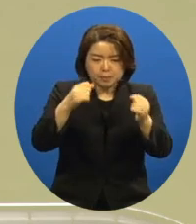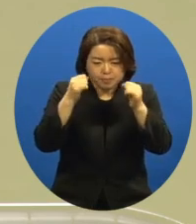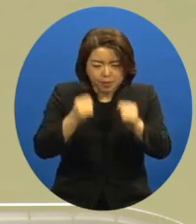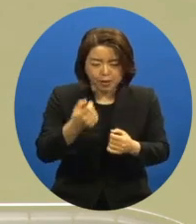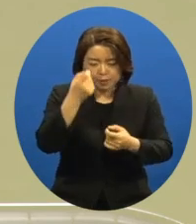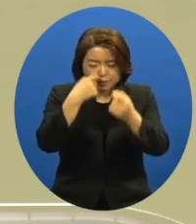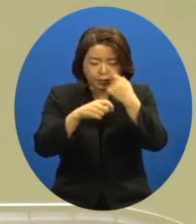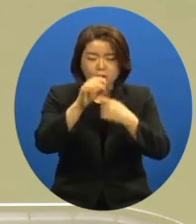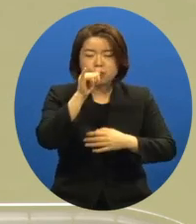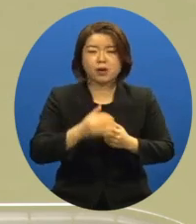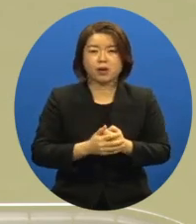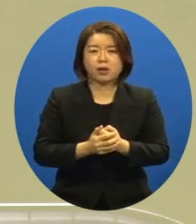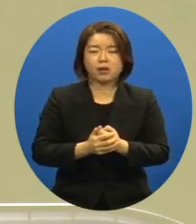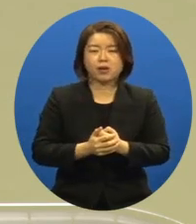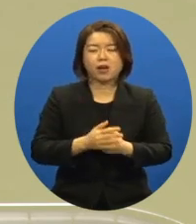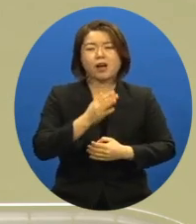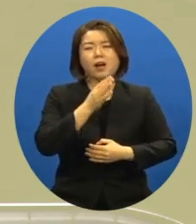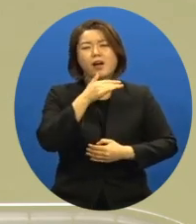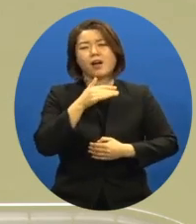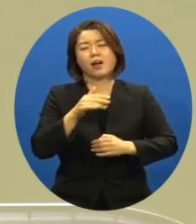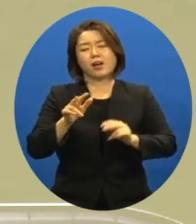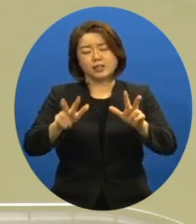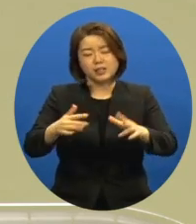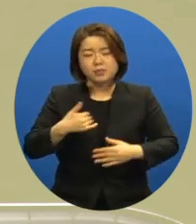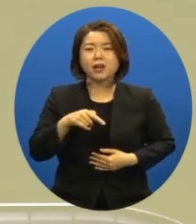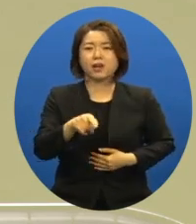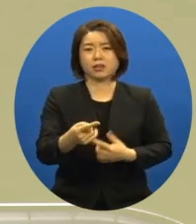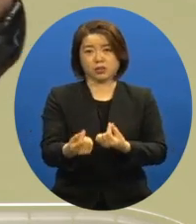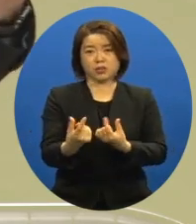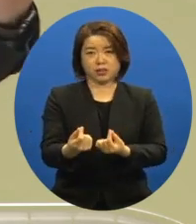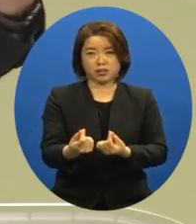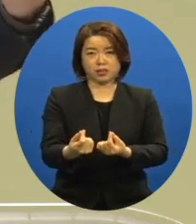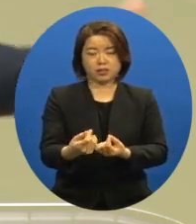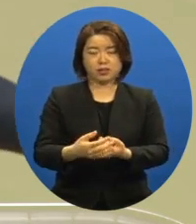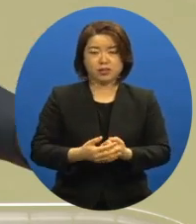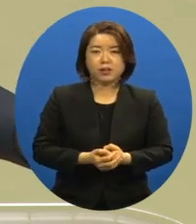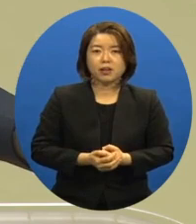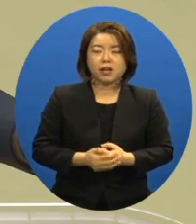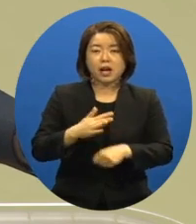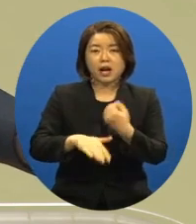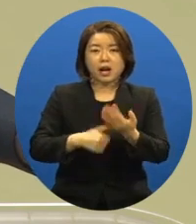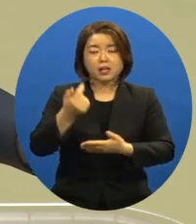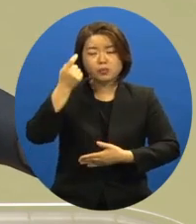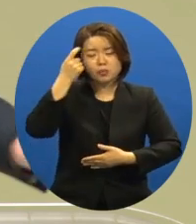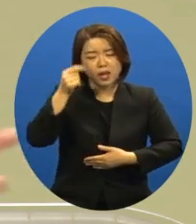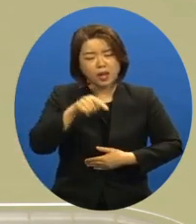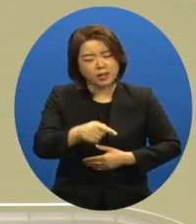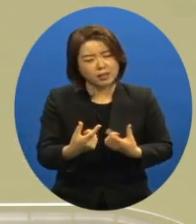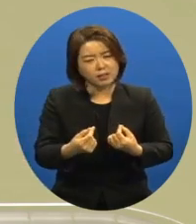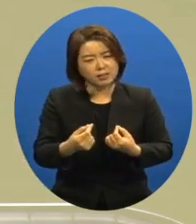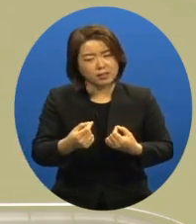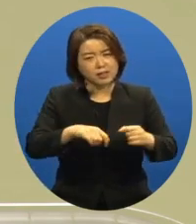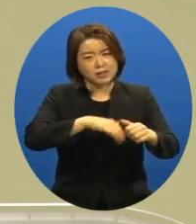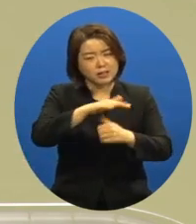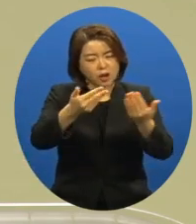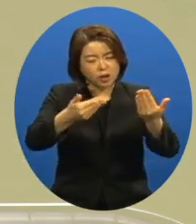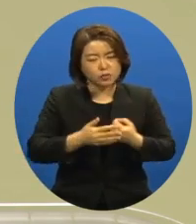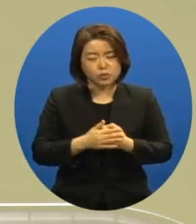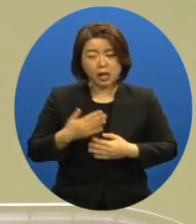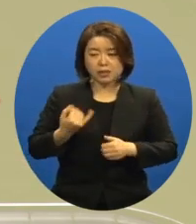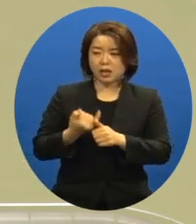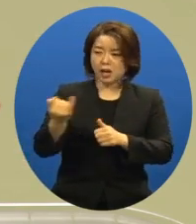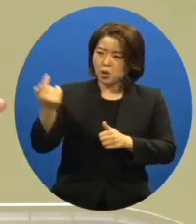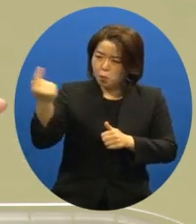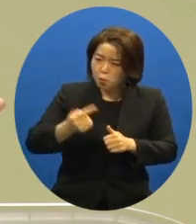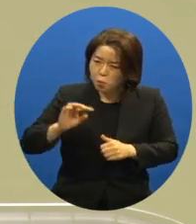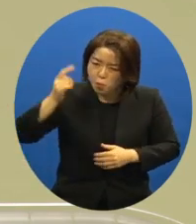지금 내가 그렇게 해야 되는 거구나. 하나님이 왜 이렇게 하시는지, 아내는 왜 찾아오지